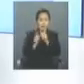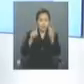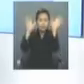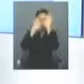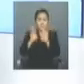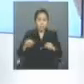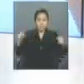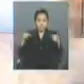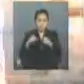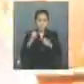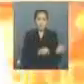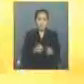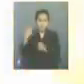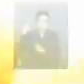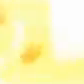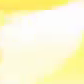มริกาค่ะ